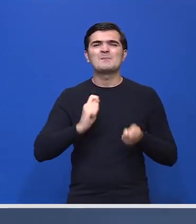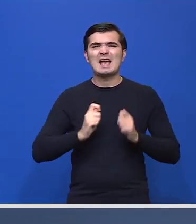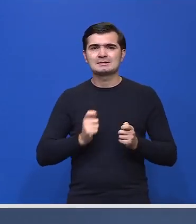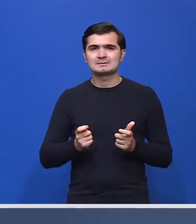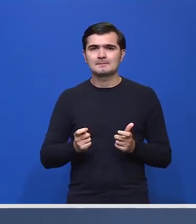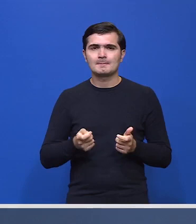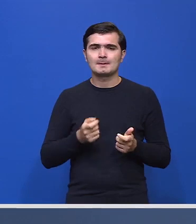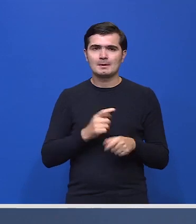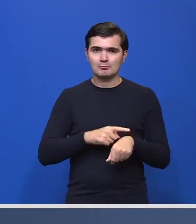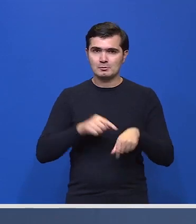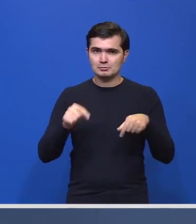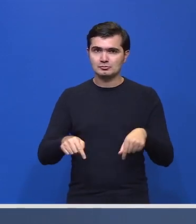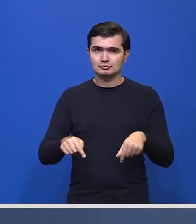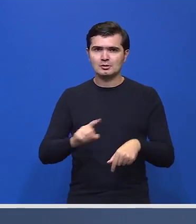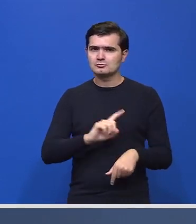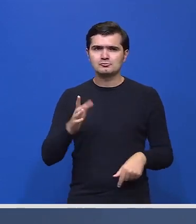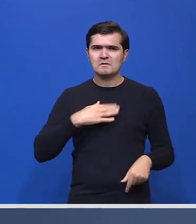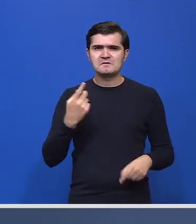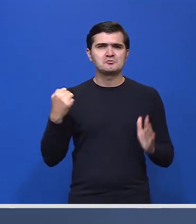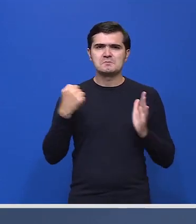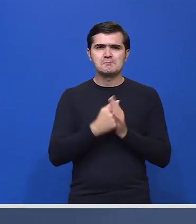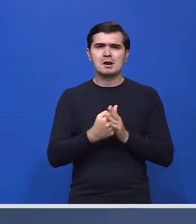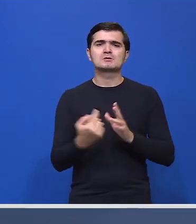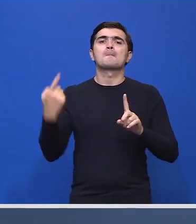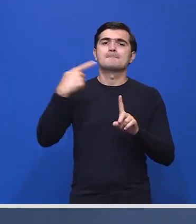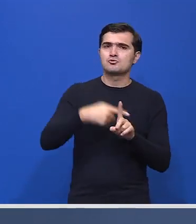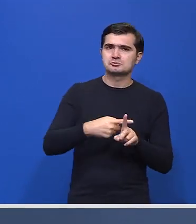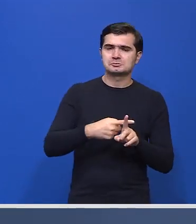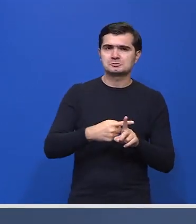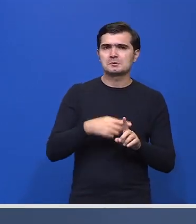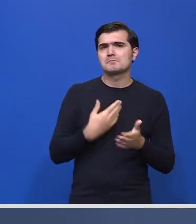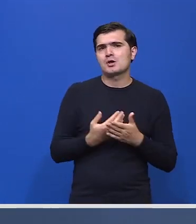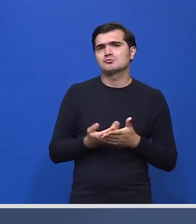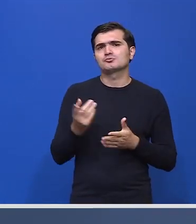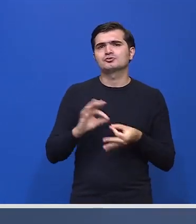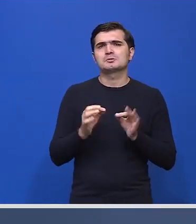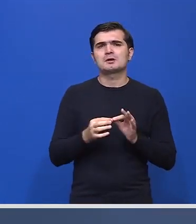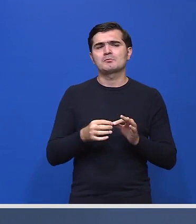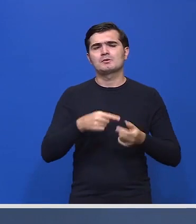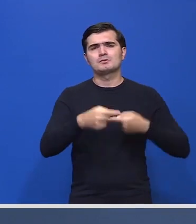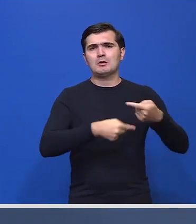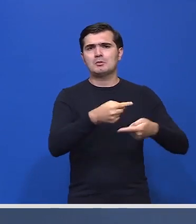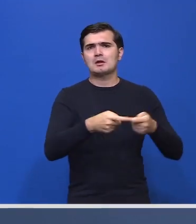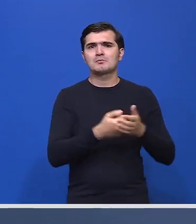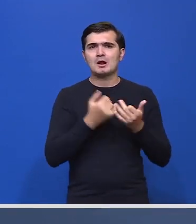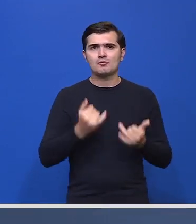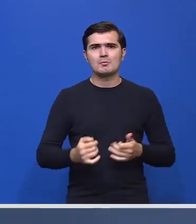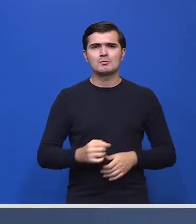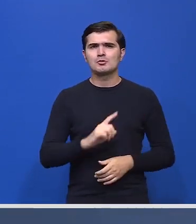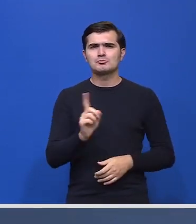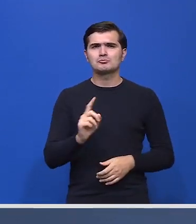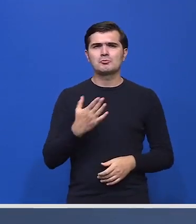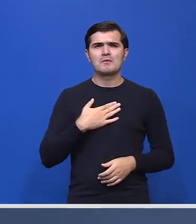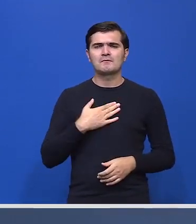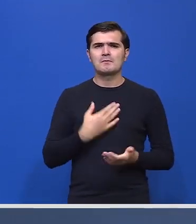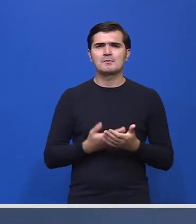Deci la momentul acesta nu avem un impact suplimentar pe ceea ce înseamnă derularea de până în acest moment și nu avem nici